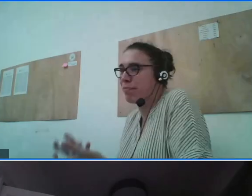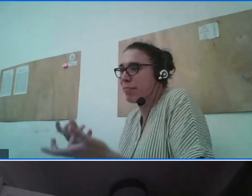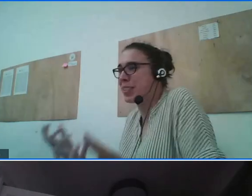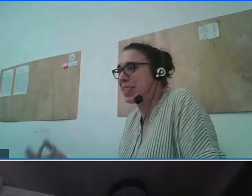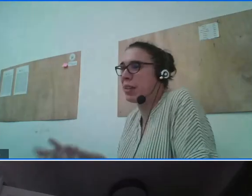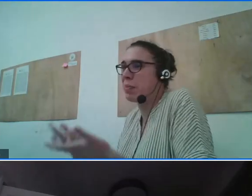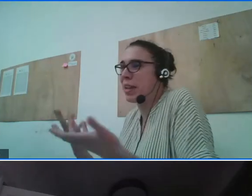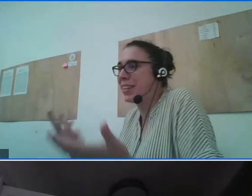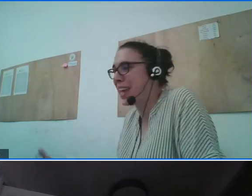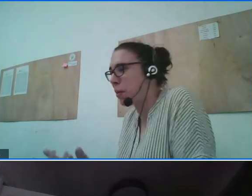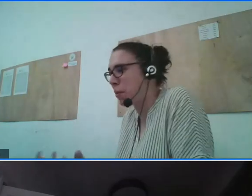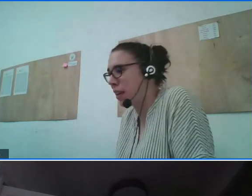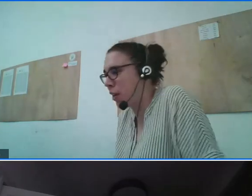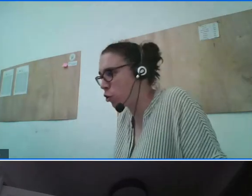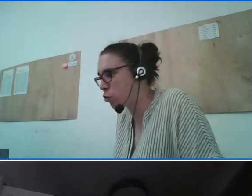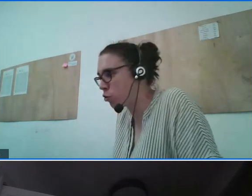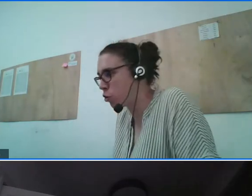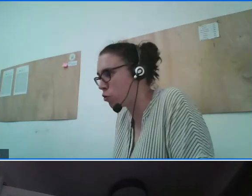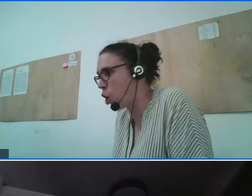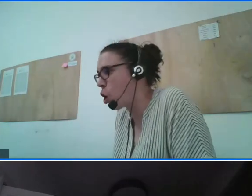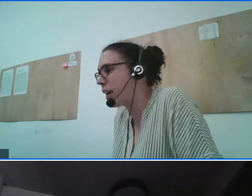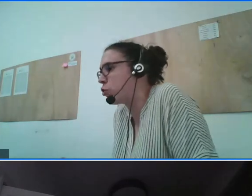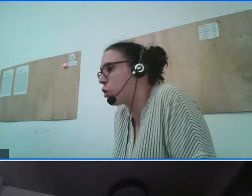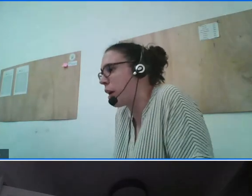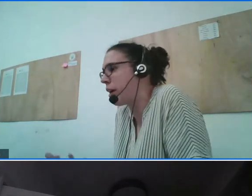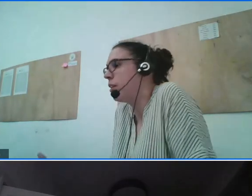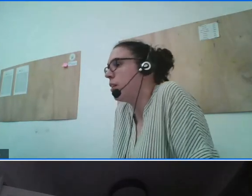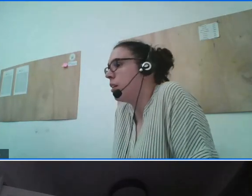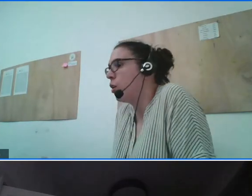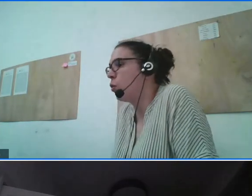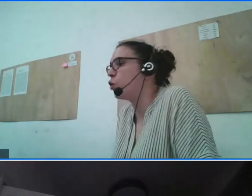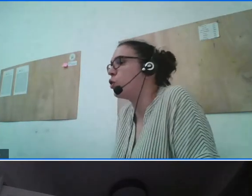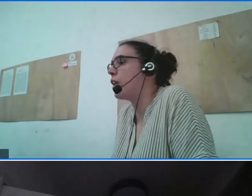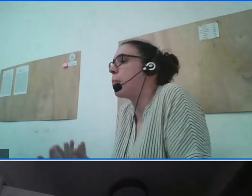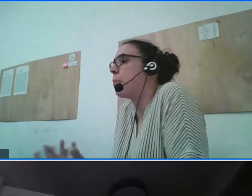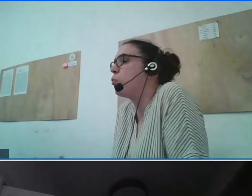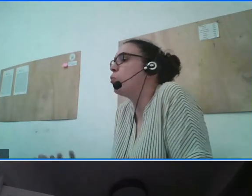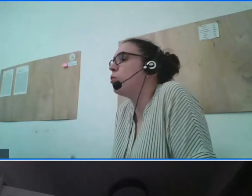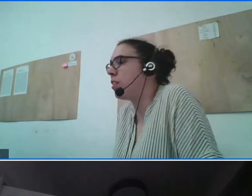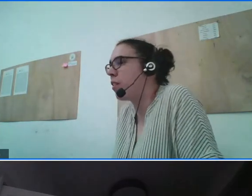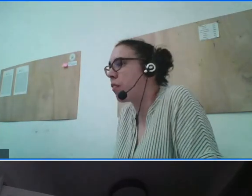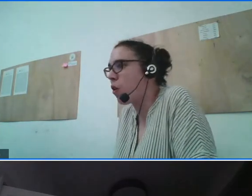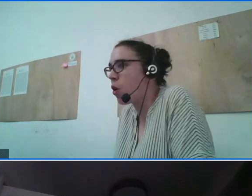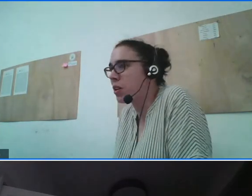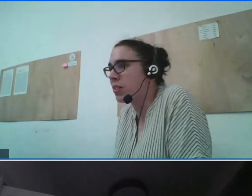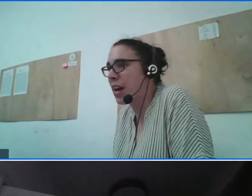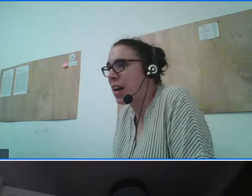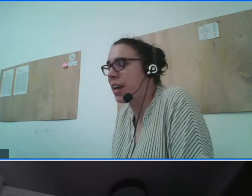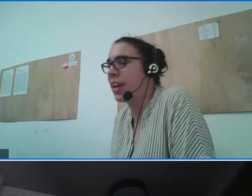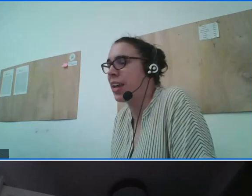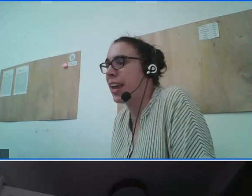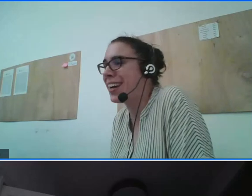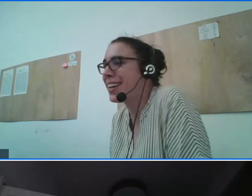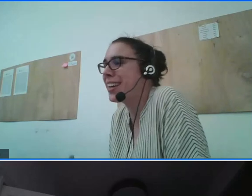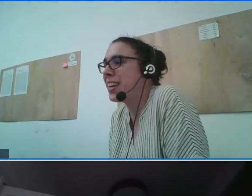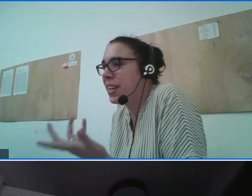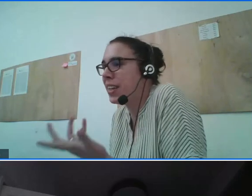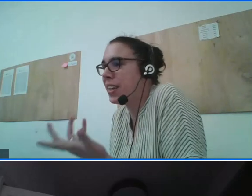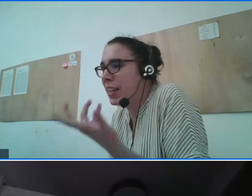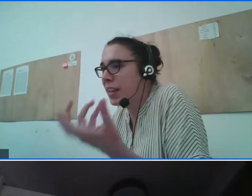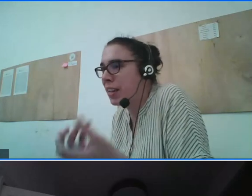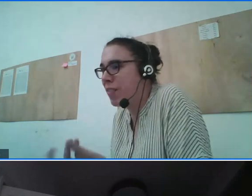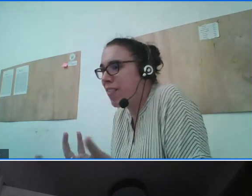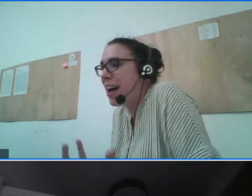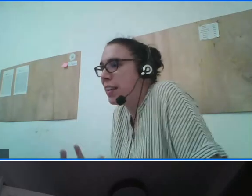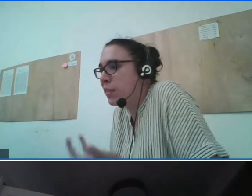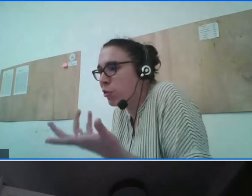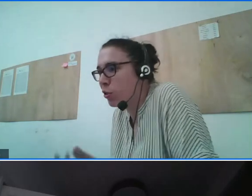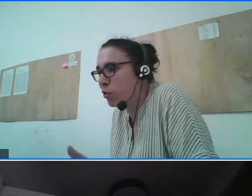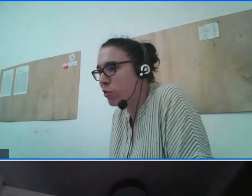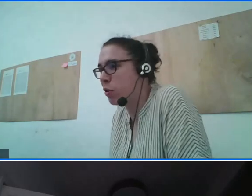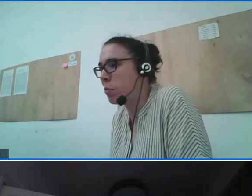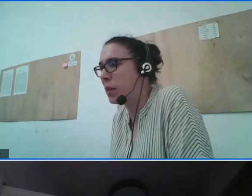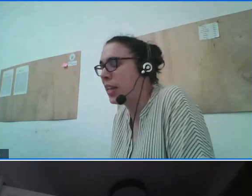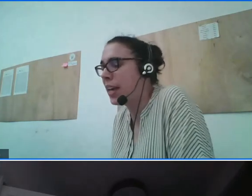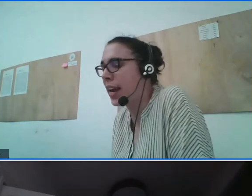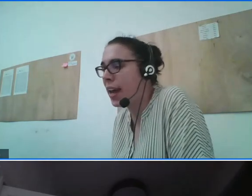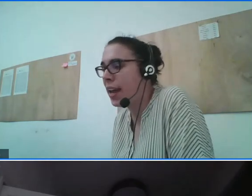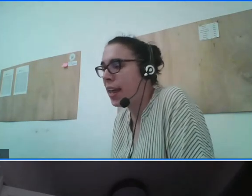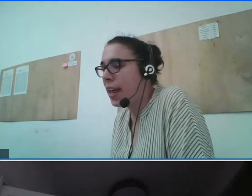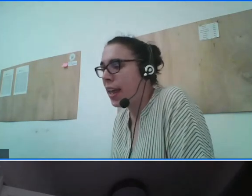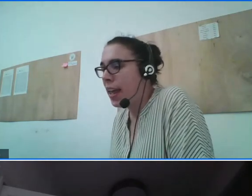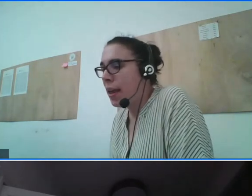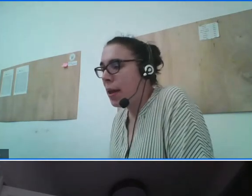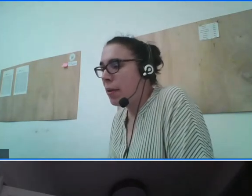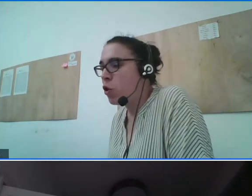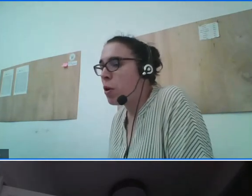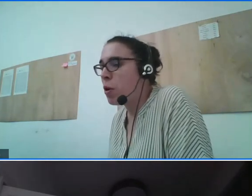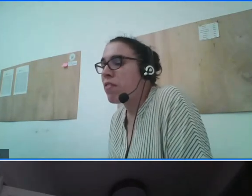virgolette, passatemi il termine, il nostro slogan, cioè uno dei punti di forza e anche di vanto, non so come